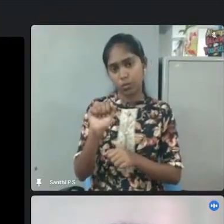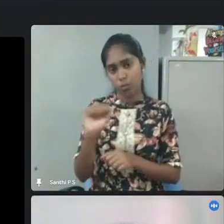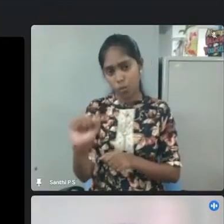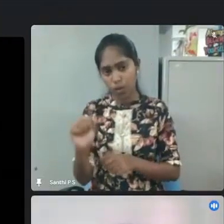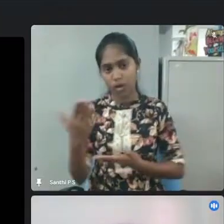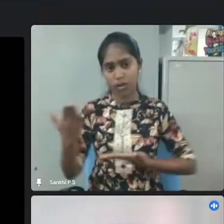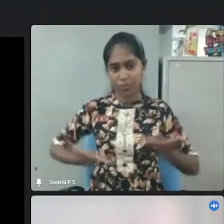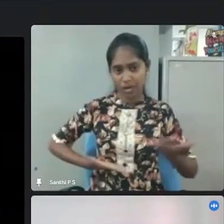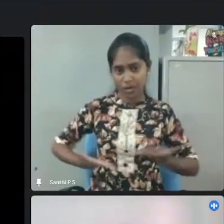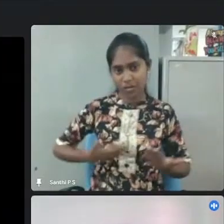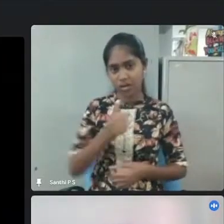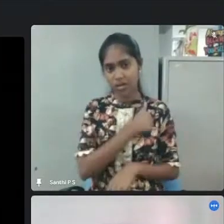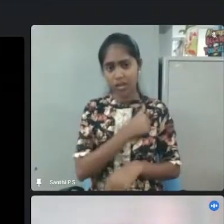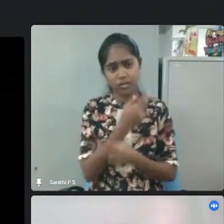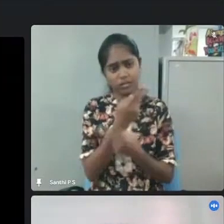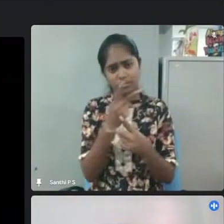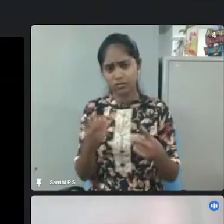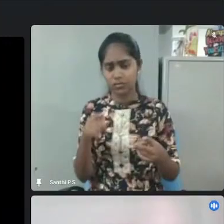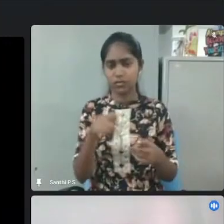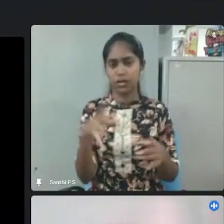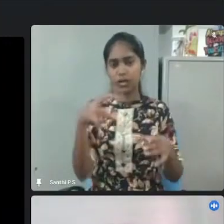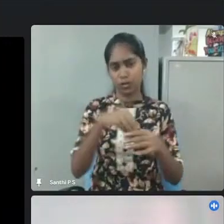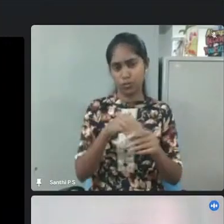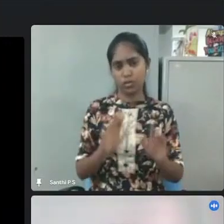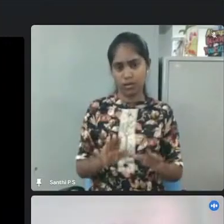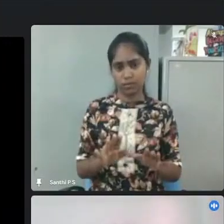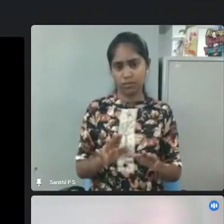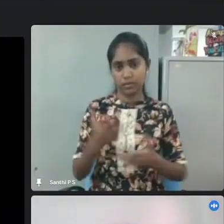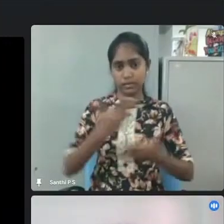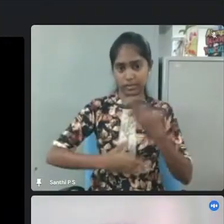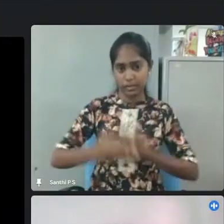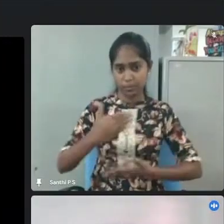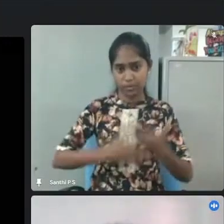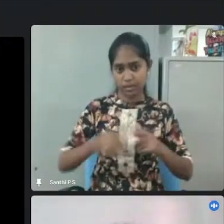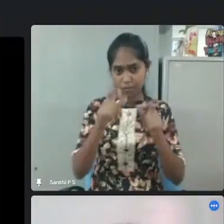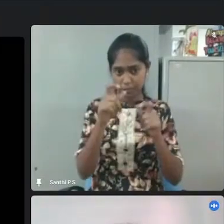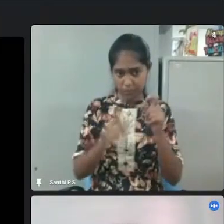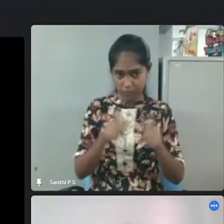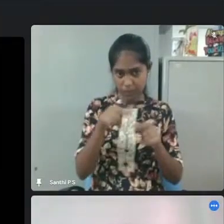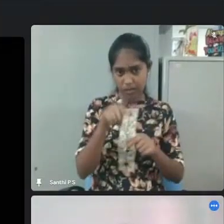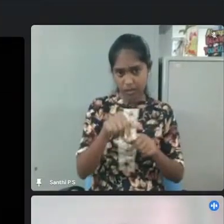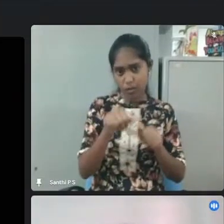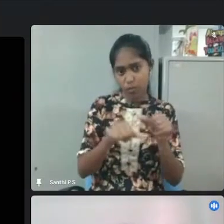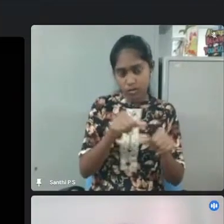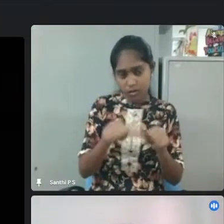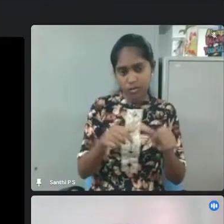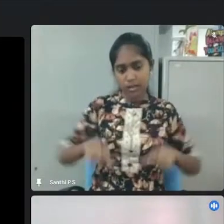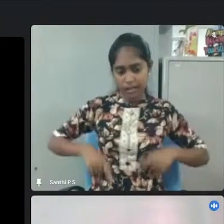സ്വഭാവം, ഇതെല്ലാം നമ്മളെ ഭിന്നശേഷിയുള്ള ഒരാളുടെ പ്രവർത്തനത്തെ ബാധിക്കുന്നു.